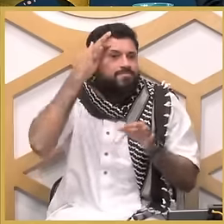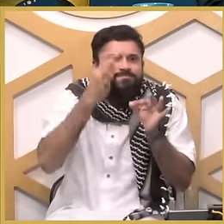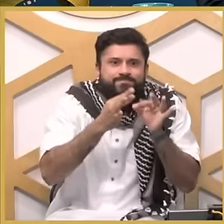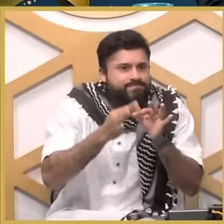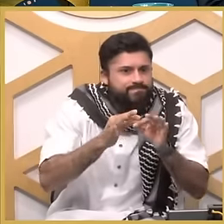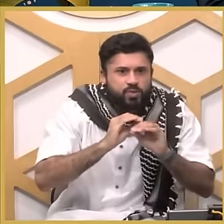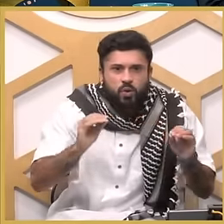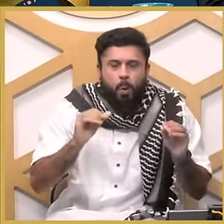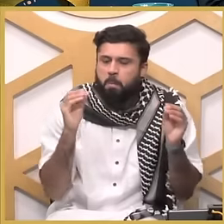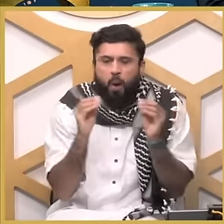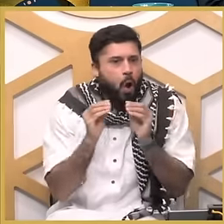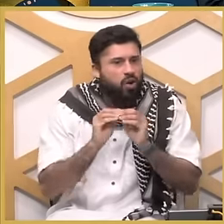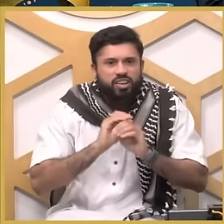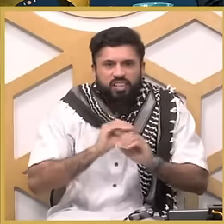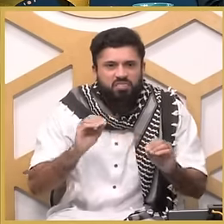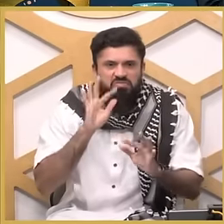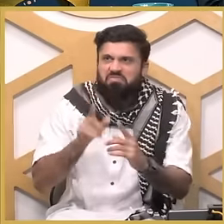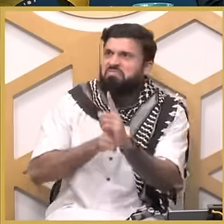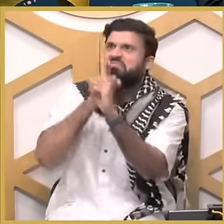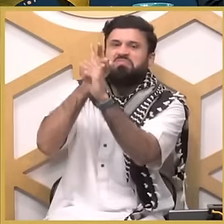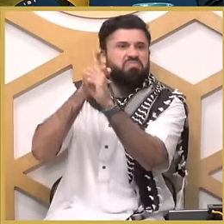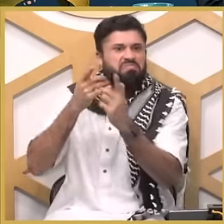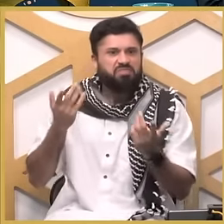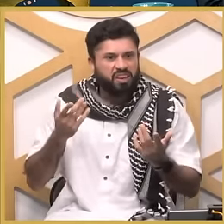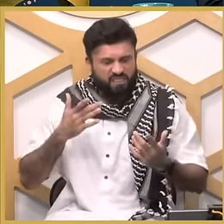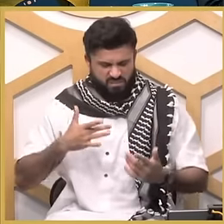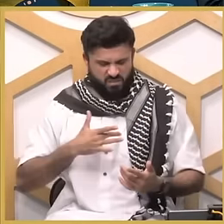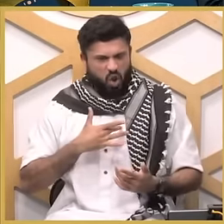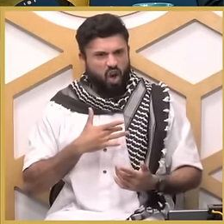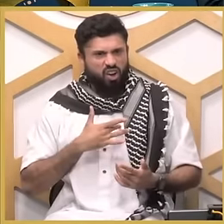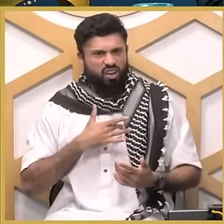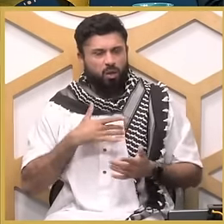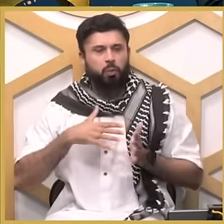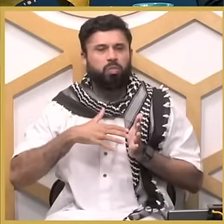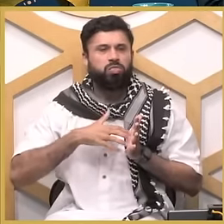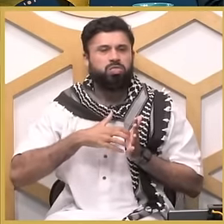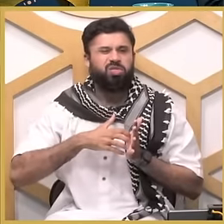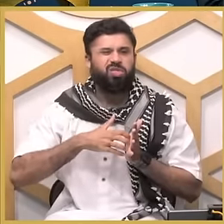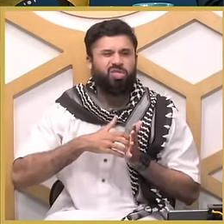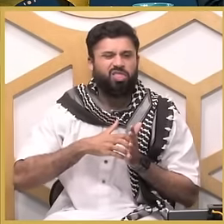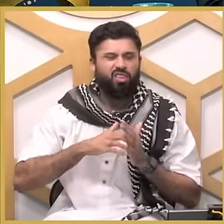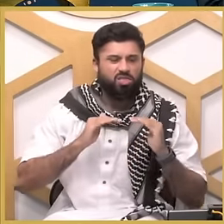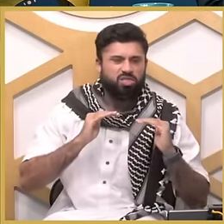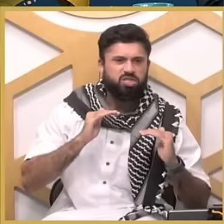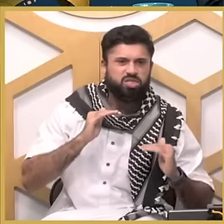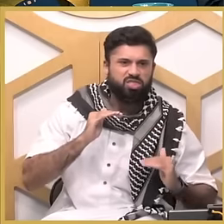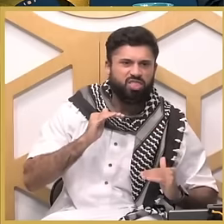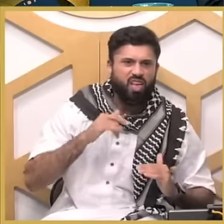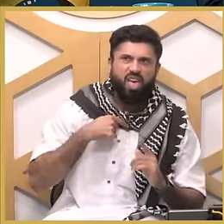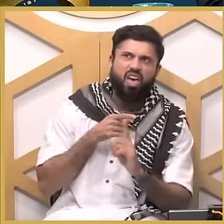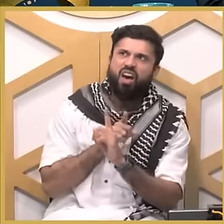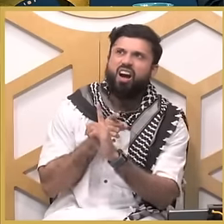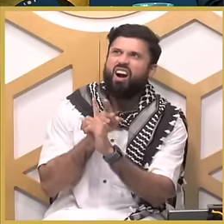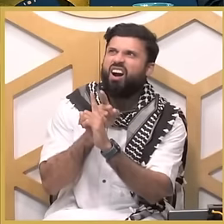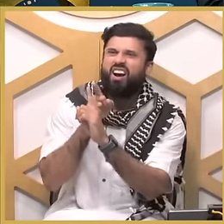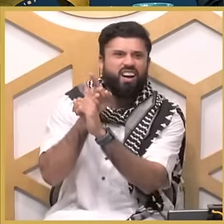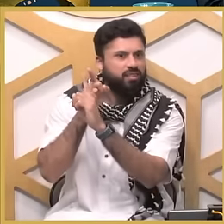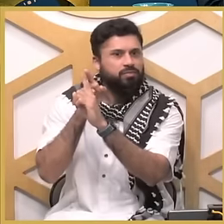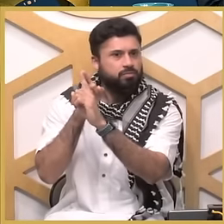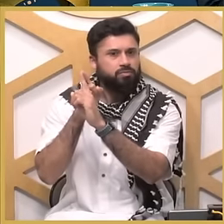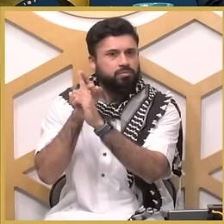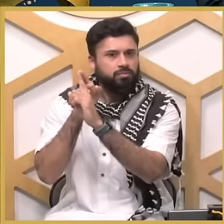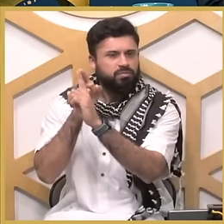I don't want to go there anymore. You know, I'm not so excited as I was before to be on that path. It's not the same anymore. قال,